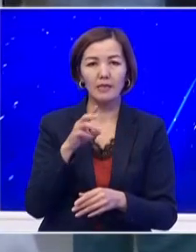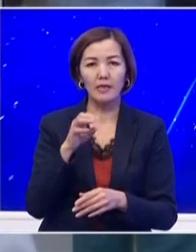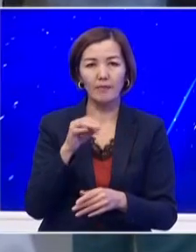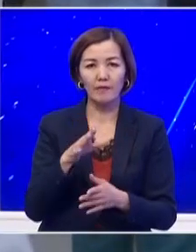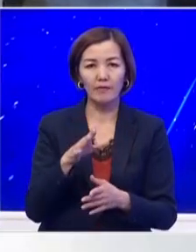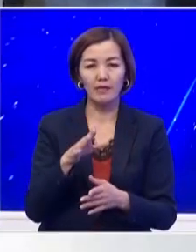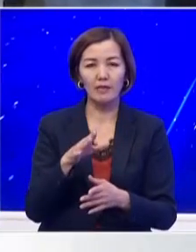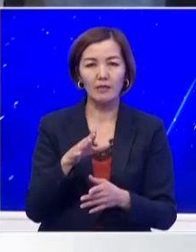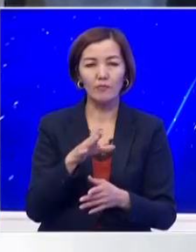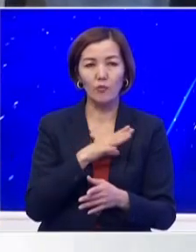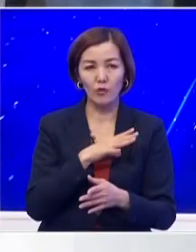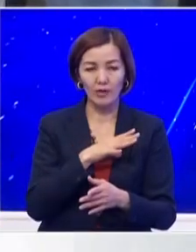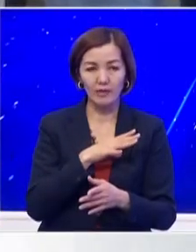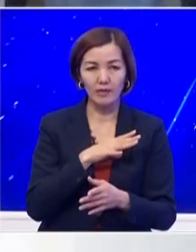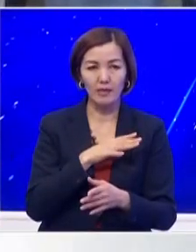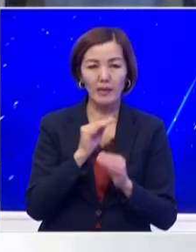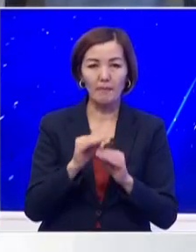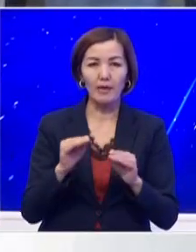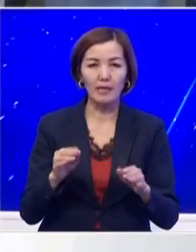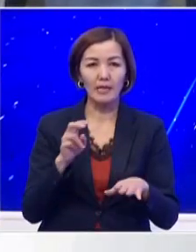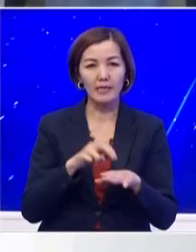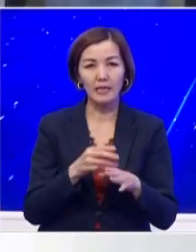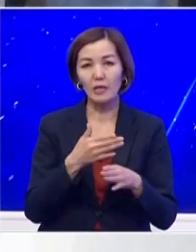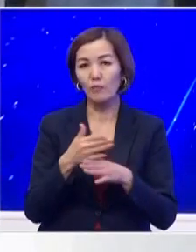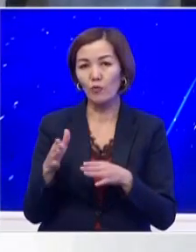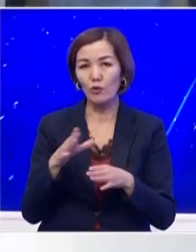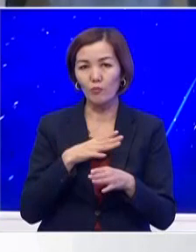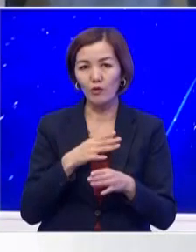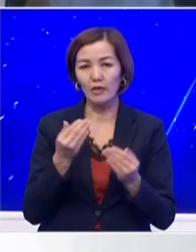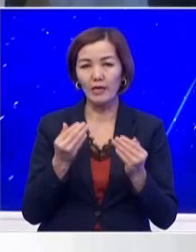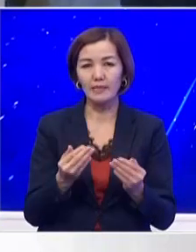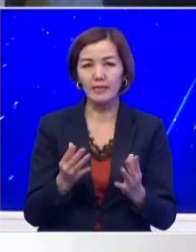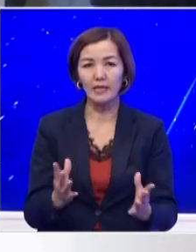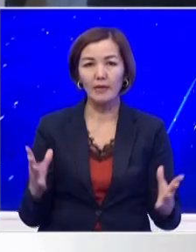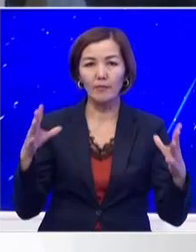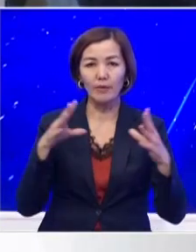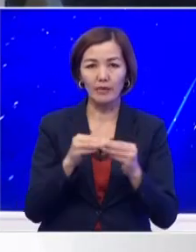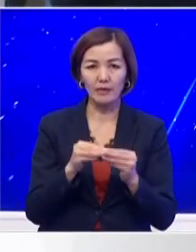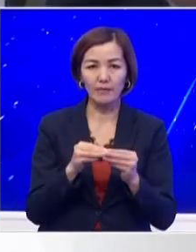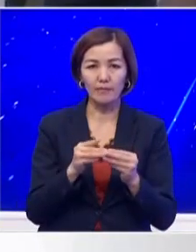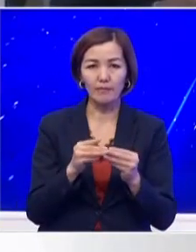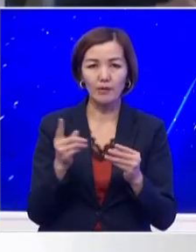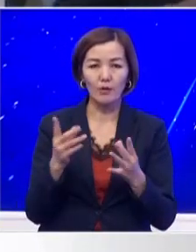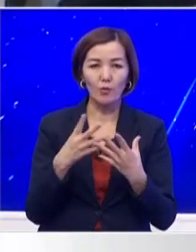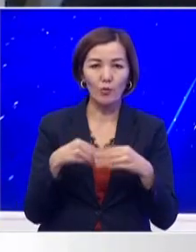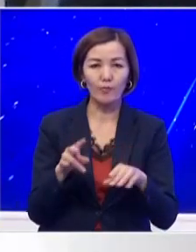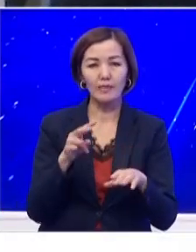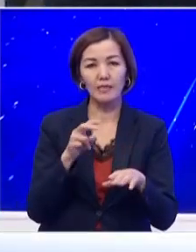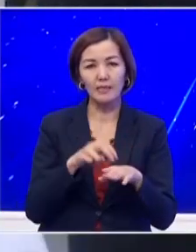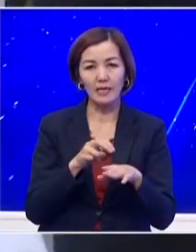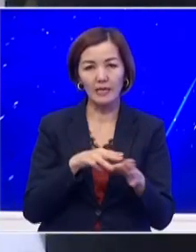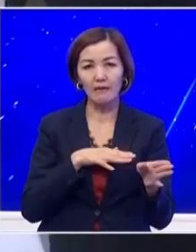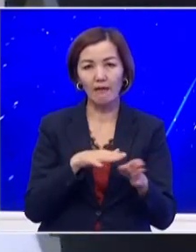бөлек, сонген жаңағы балалар дәрігері бөлек болған. Қазір осы екі функцияны бір ғана отбасылық дәрігер